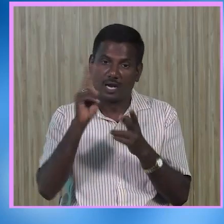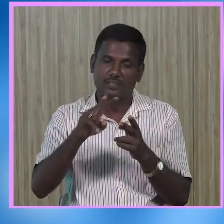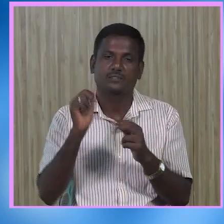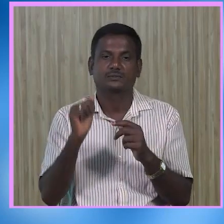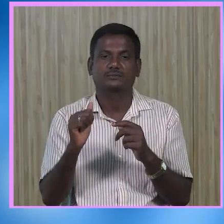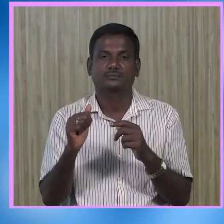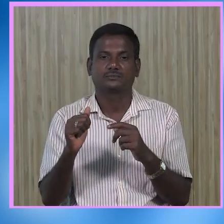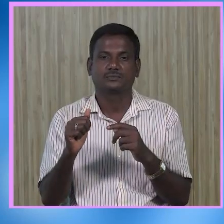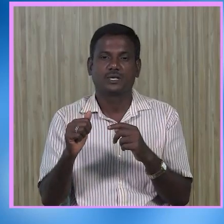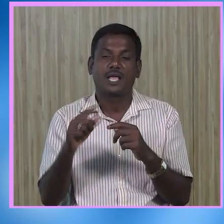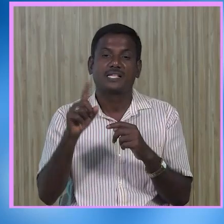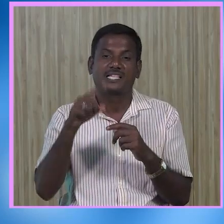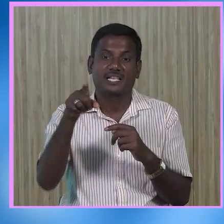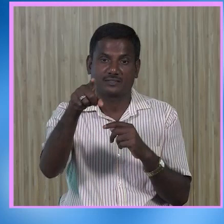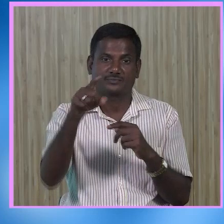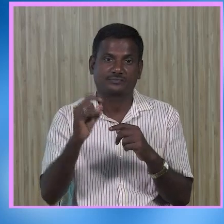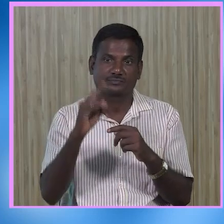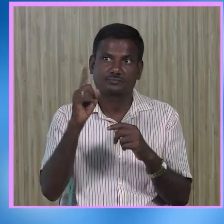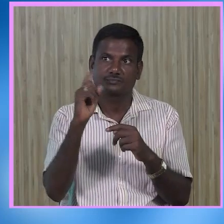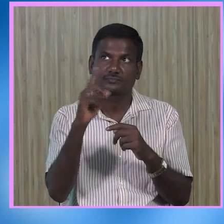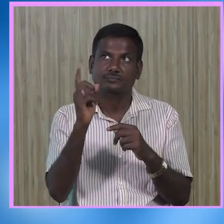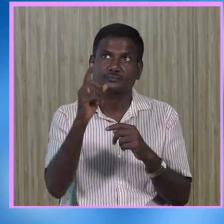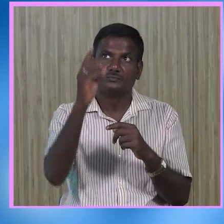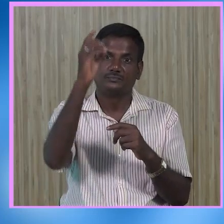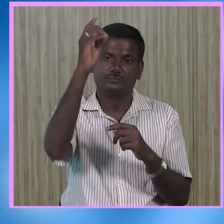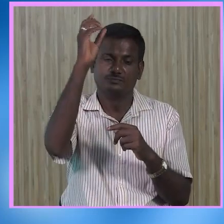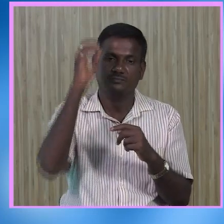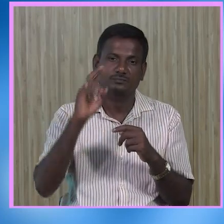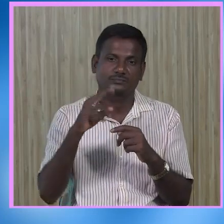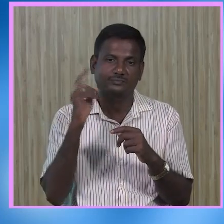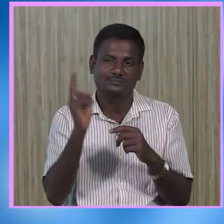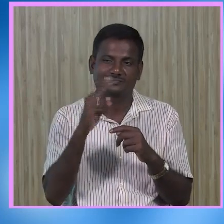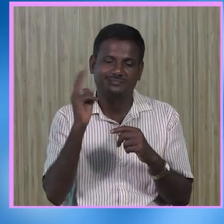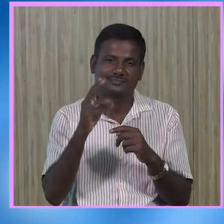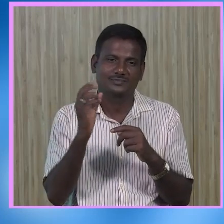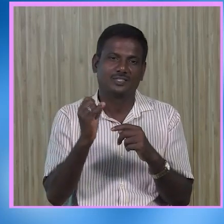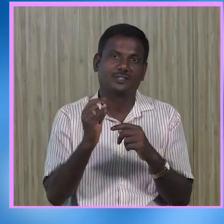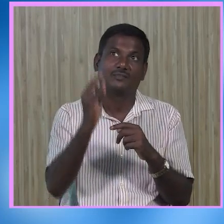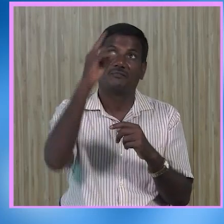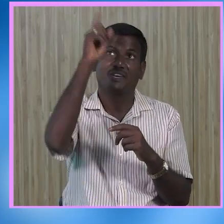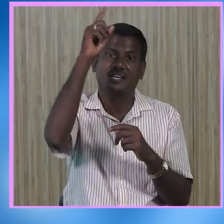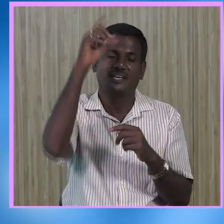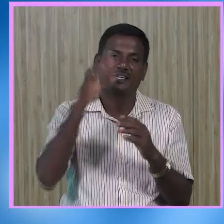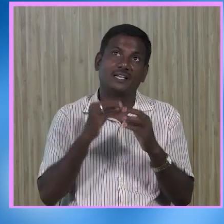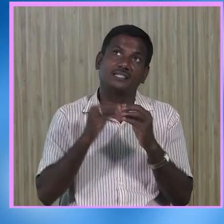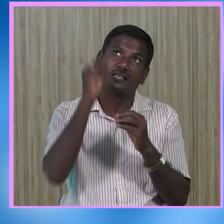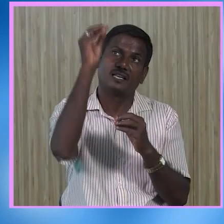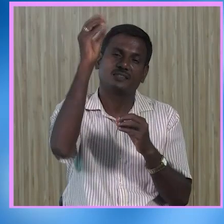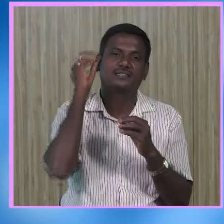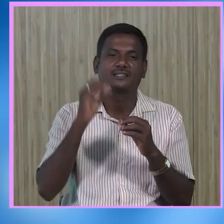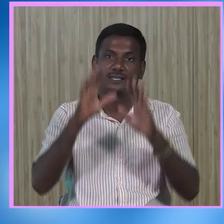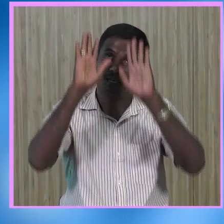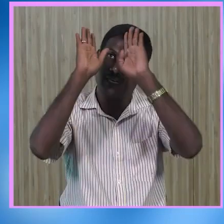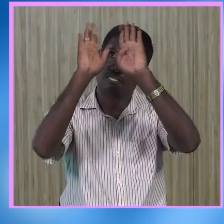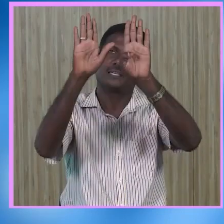மாதிரி செயற்கைக்கோள், இந்த படத்தை பாருங்கள், இந்த செயற்கைக்கோள்களை விண்ணில் செலுத்தி